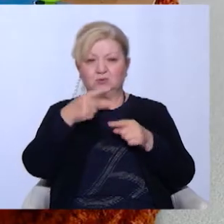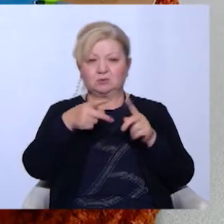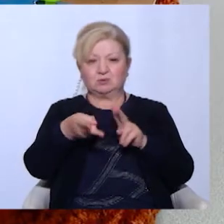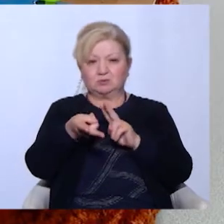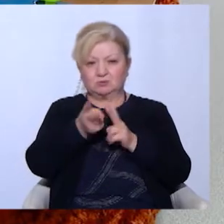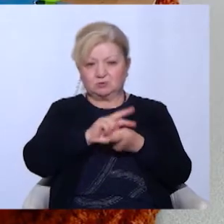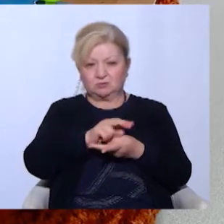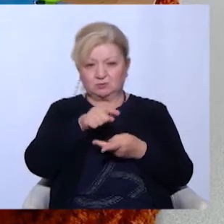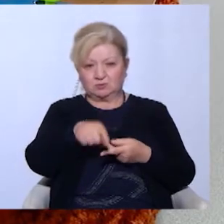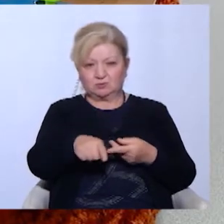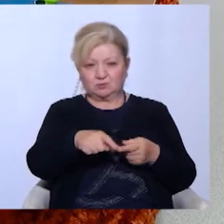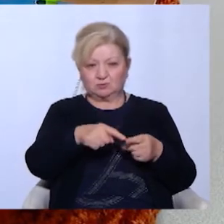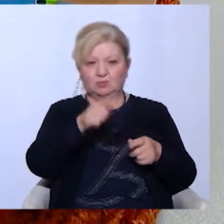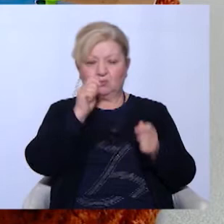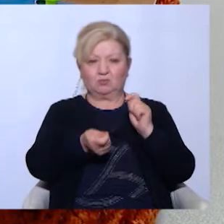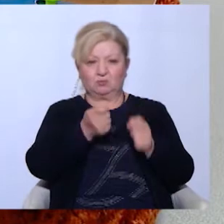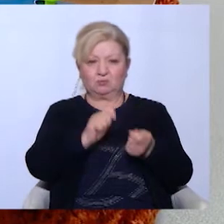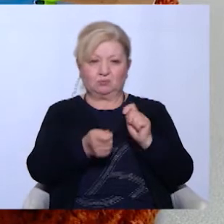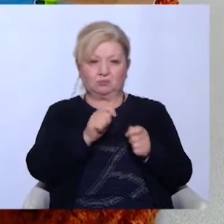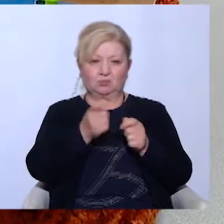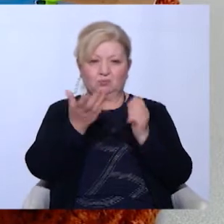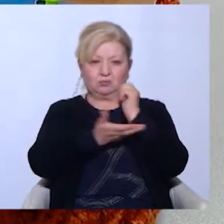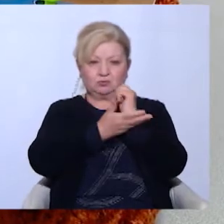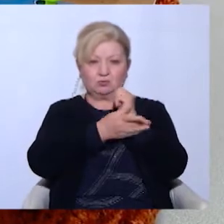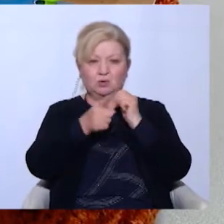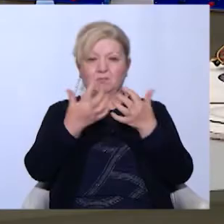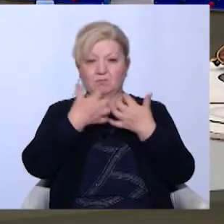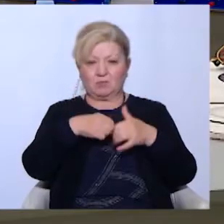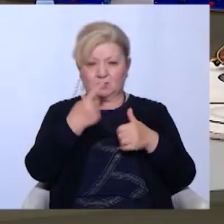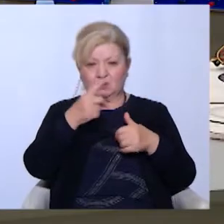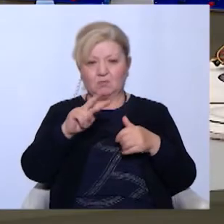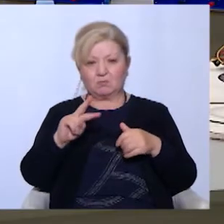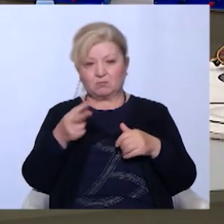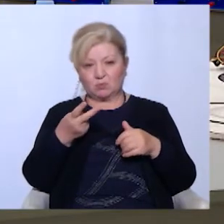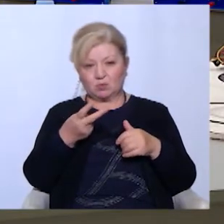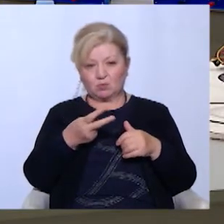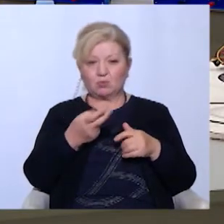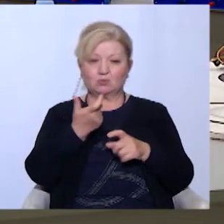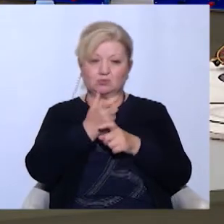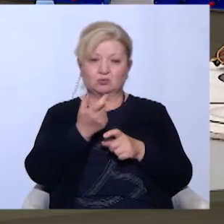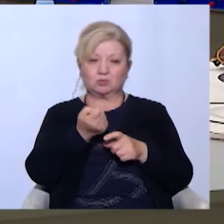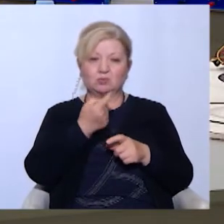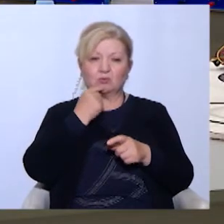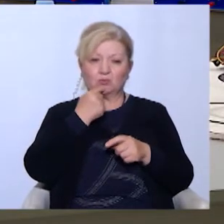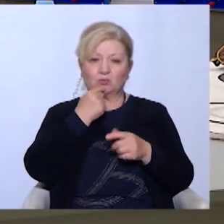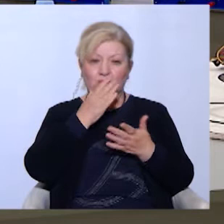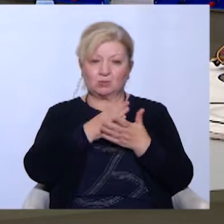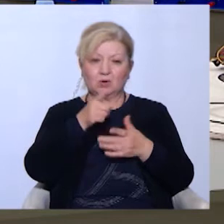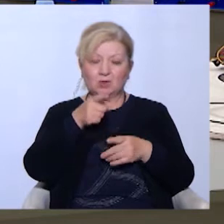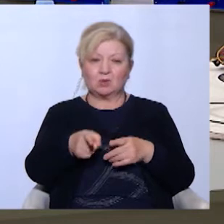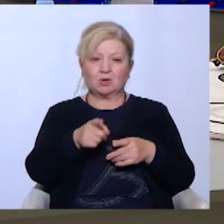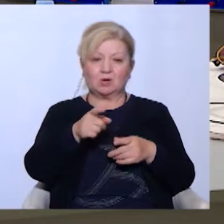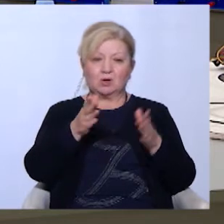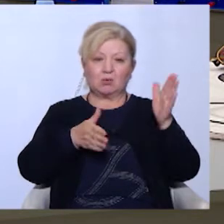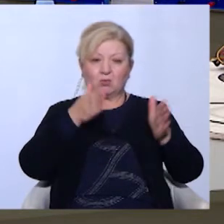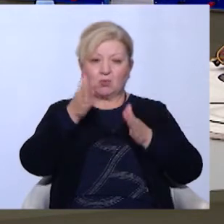ეს ელექტრომაგნიტი შეიზიდება და რა ქვია, ურტყავს ჯოხს. ეს ერთი მექანიზმი. მეორე გაცილებით რთული მექანიზმი,